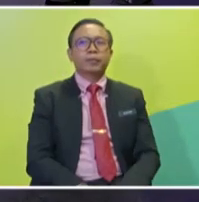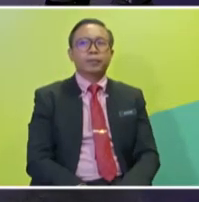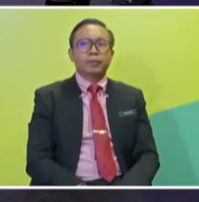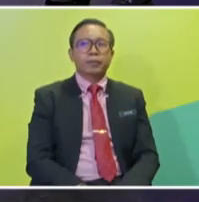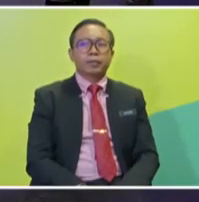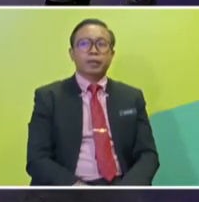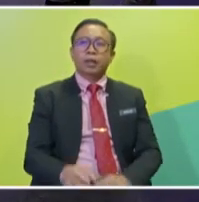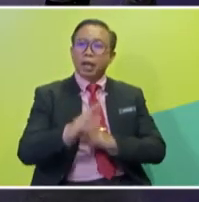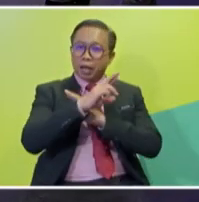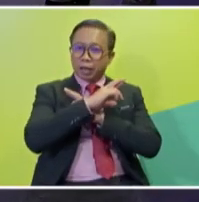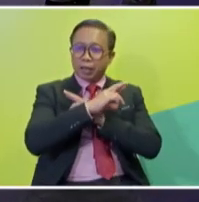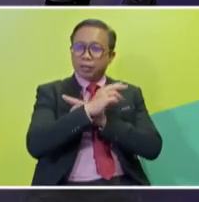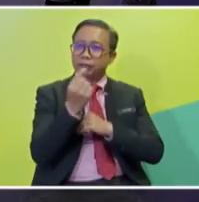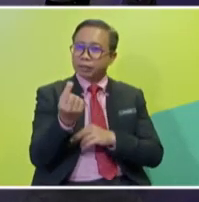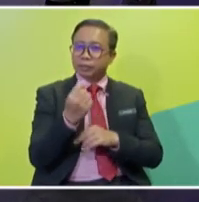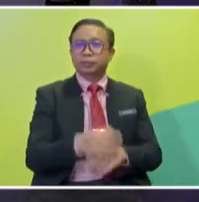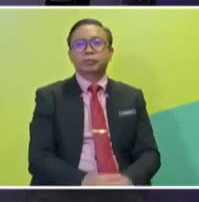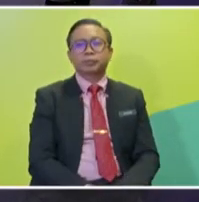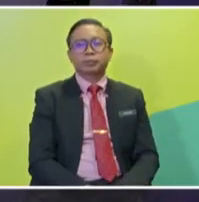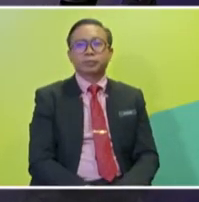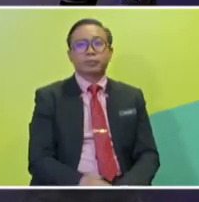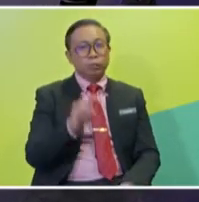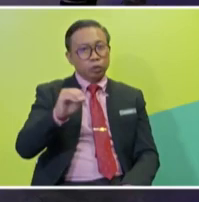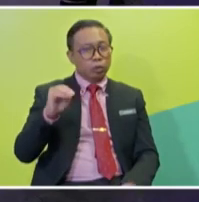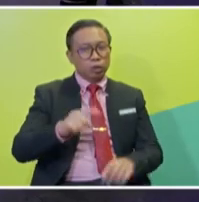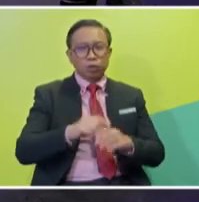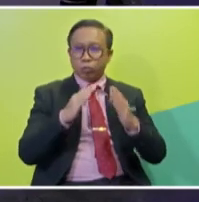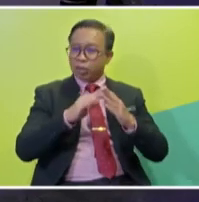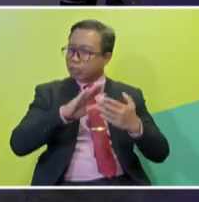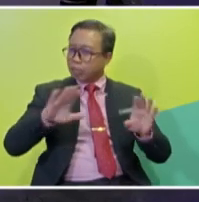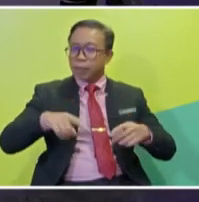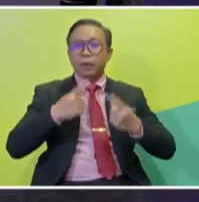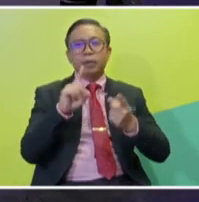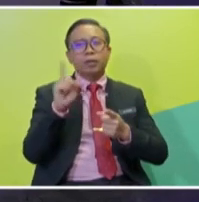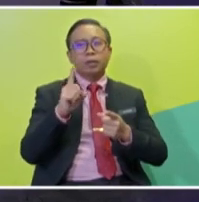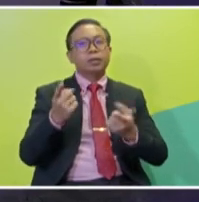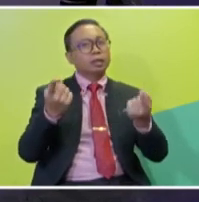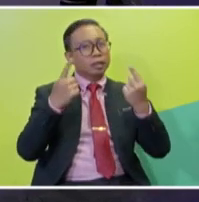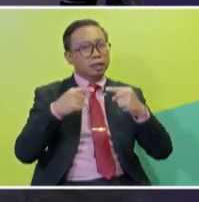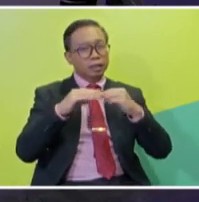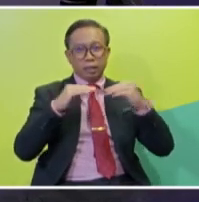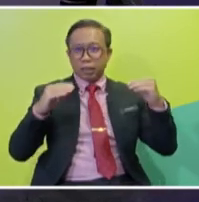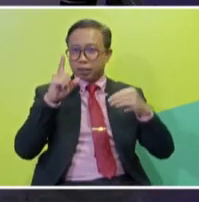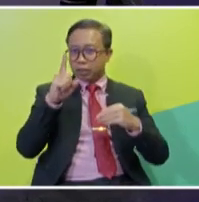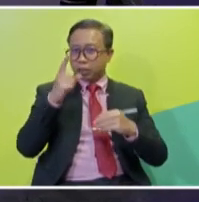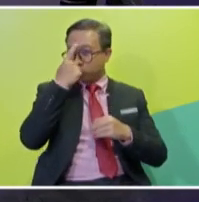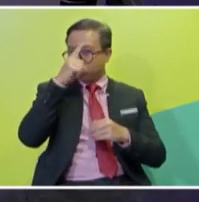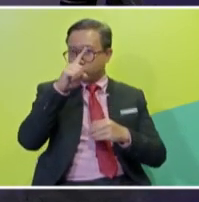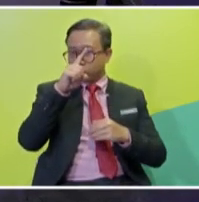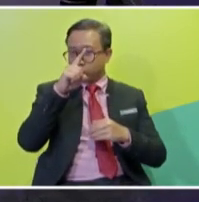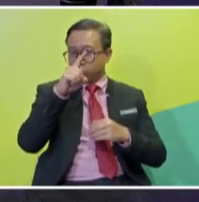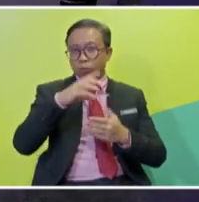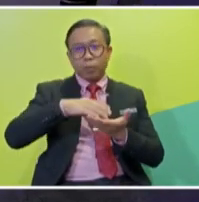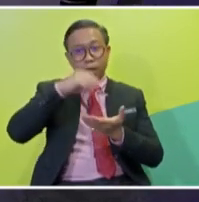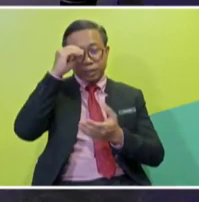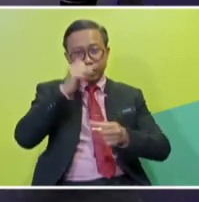sebentar Boleh silakan Oke kepada di rumah jangan kemana-mana kembali lagi ke slot tahap 1 untuk mata